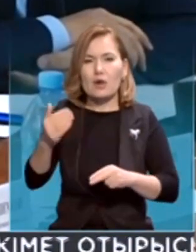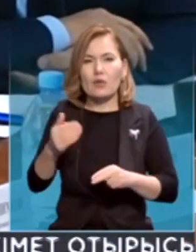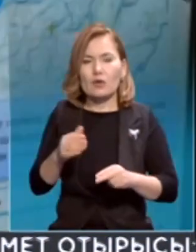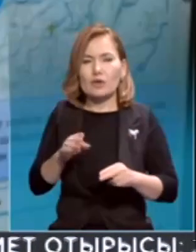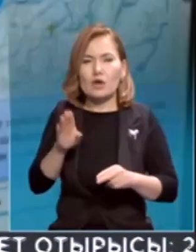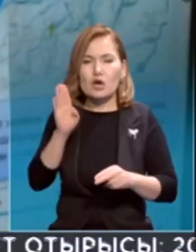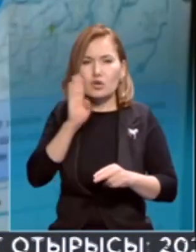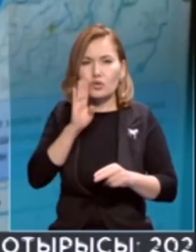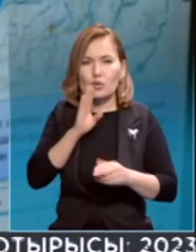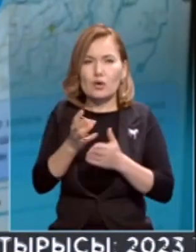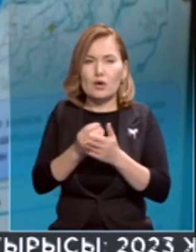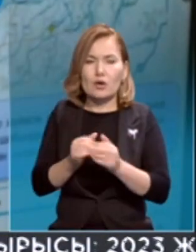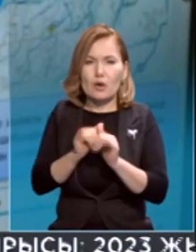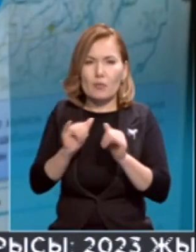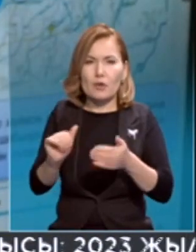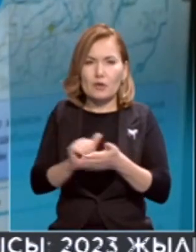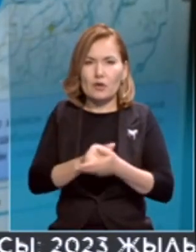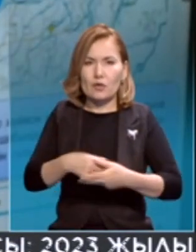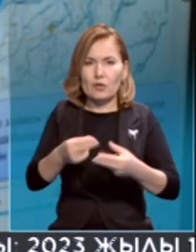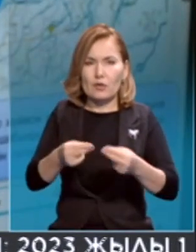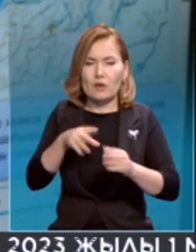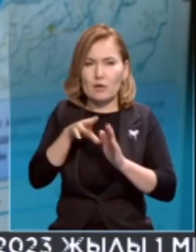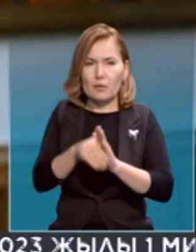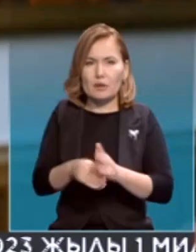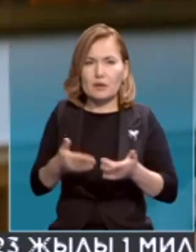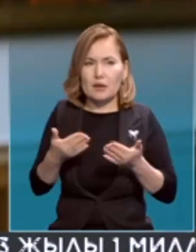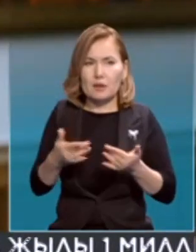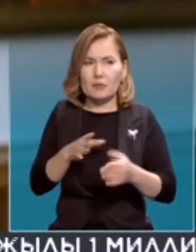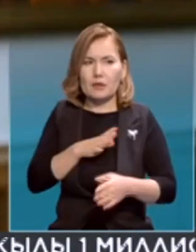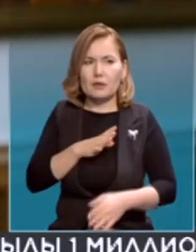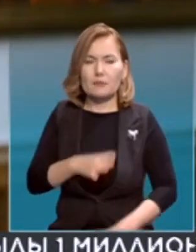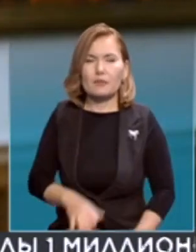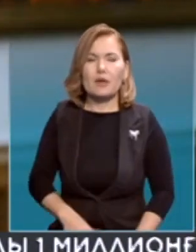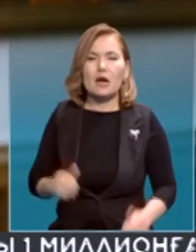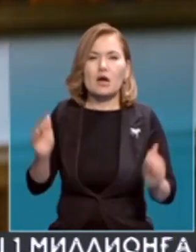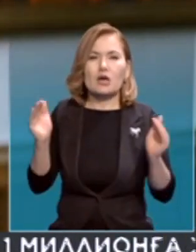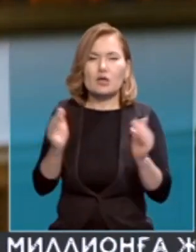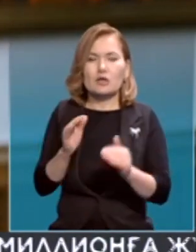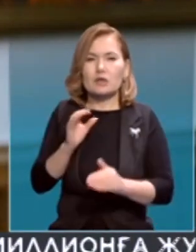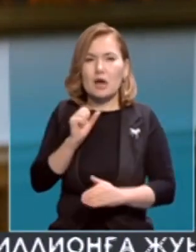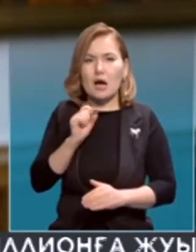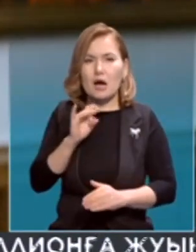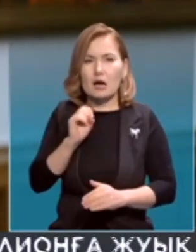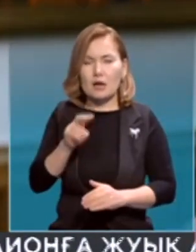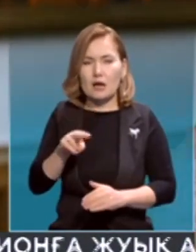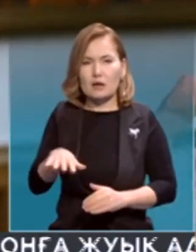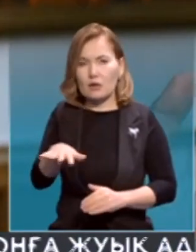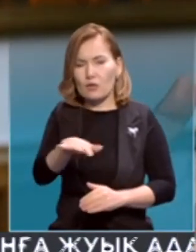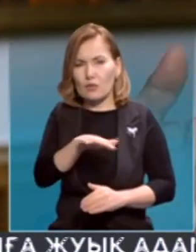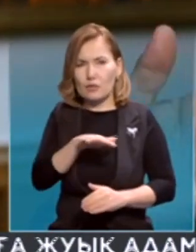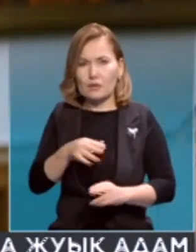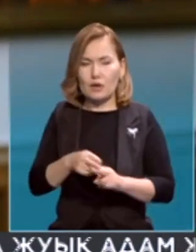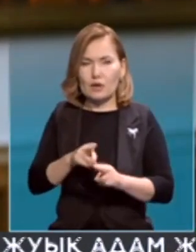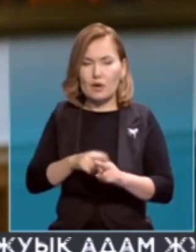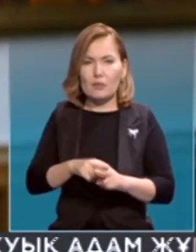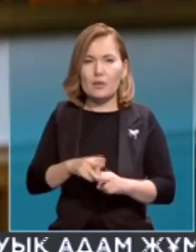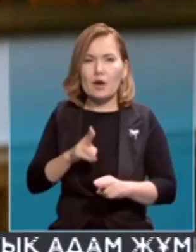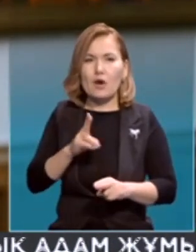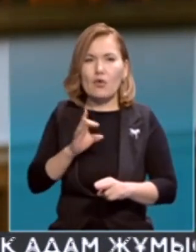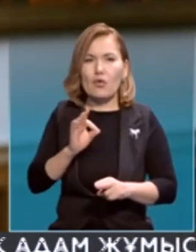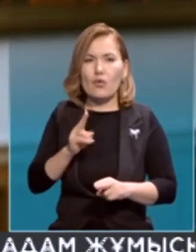реттегішін салу қажеттігін құжатқа енгізуді талап етті. Кіші Арал бір деңгейлі болса, Көкарал